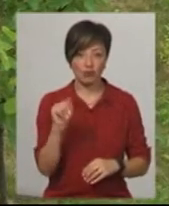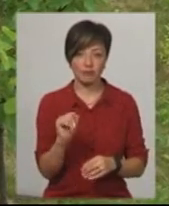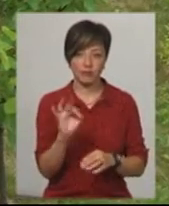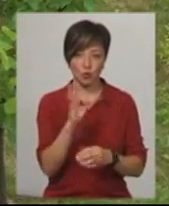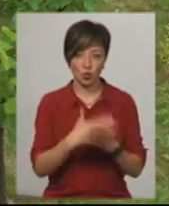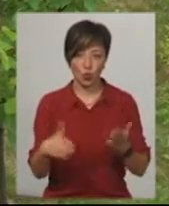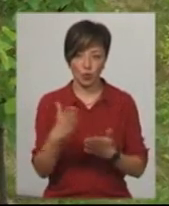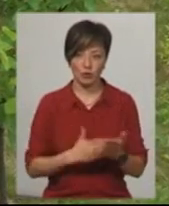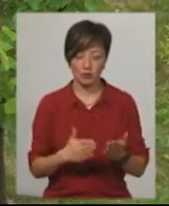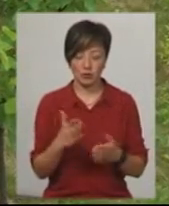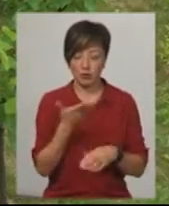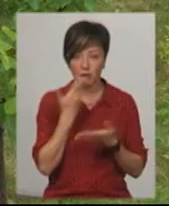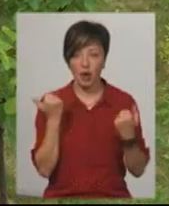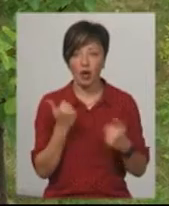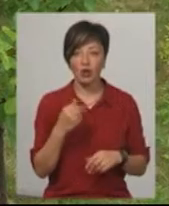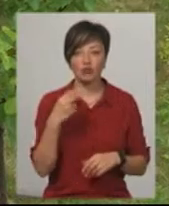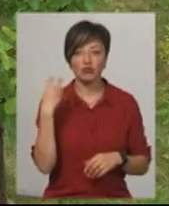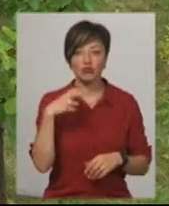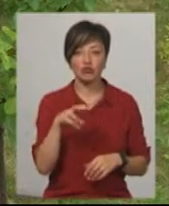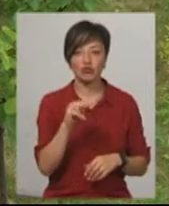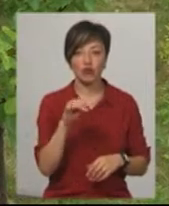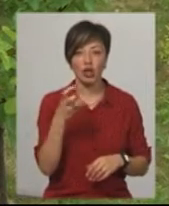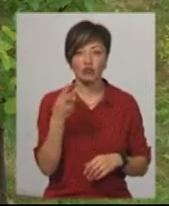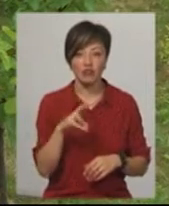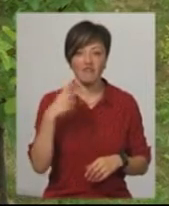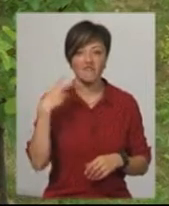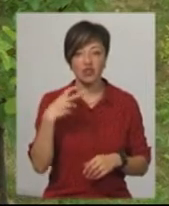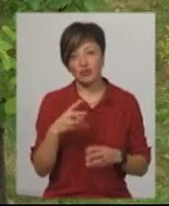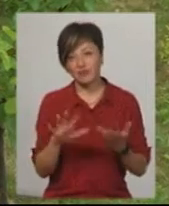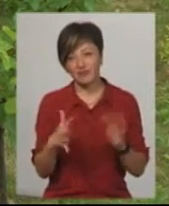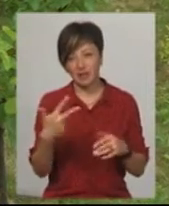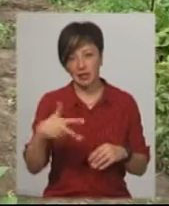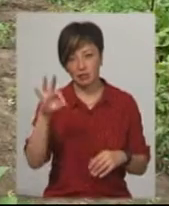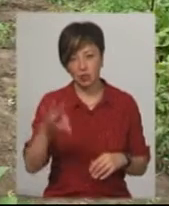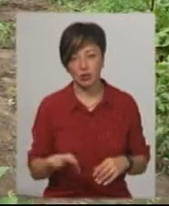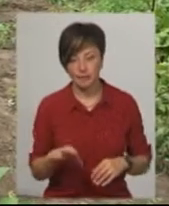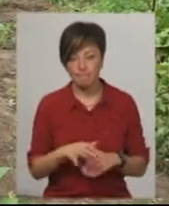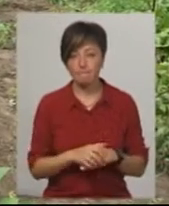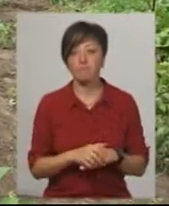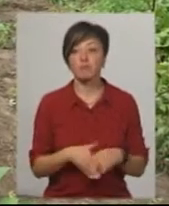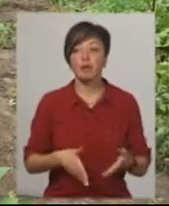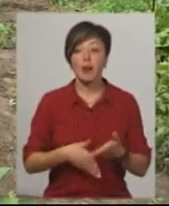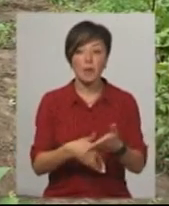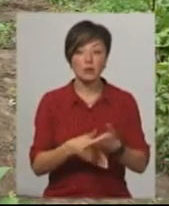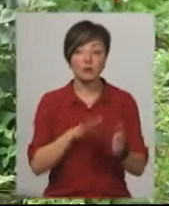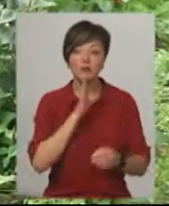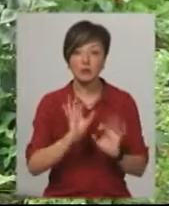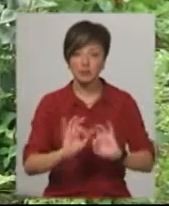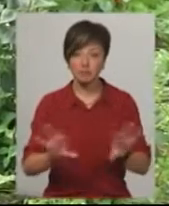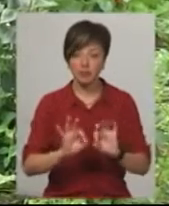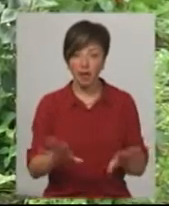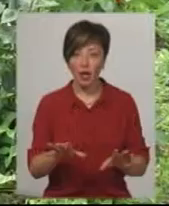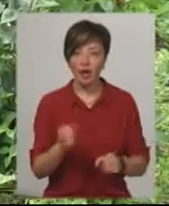немає, черешень почти не було, вишень дето 30%. Помічниця Наталія Тернопольська